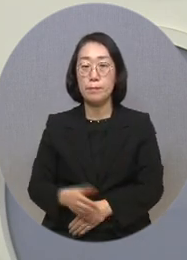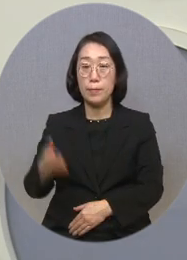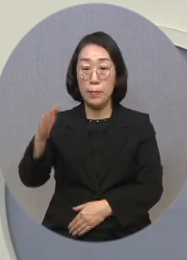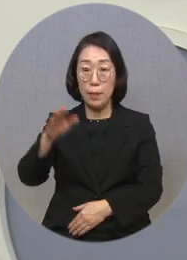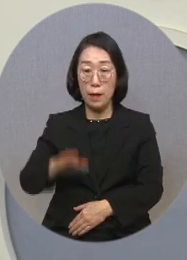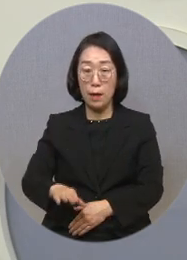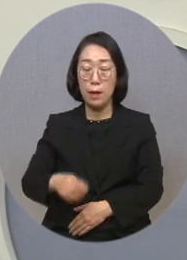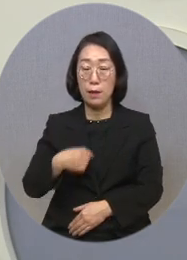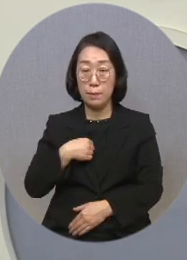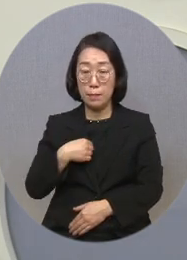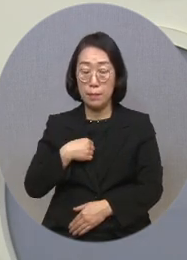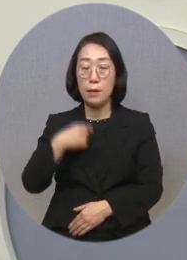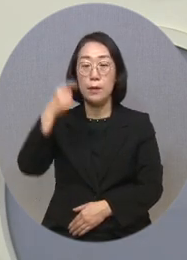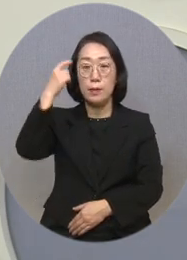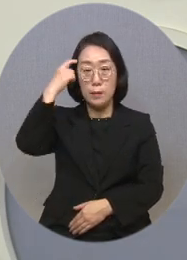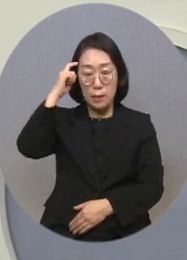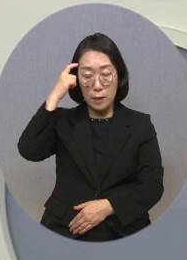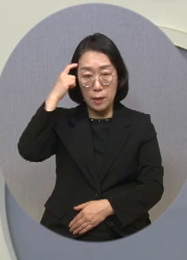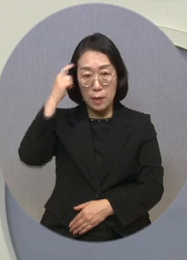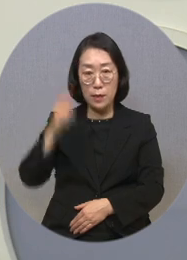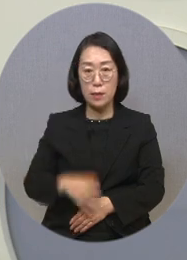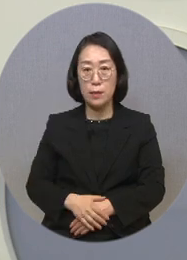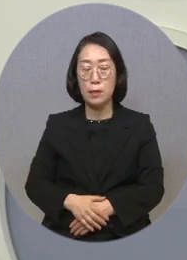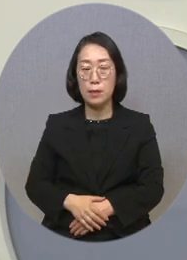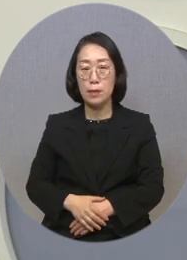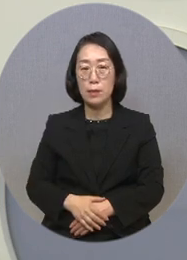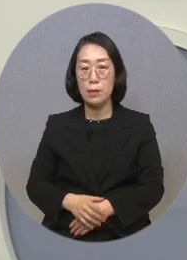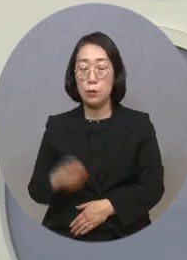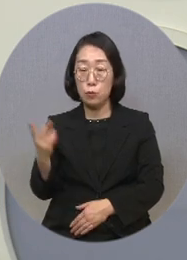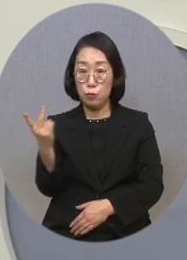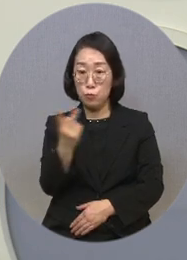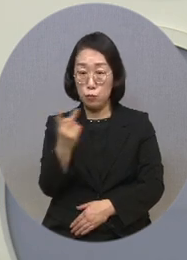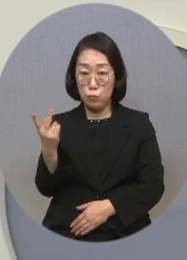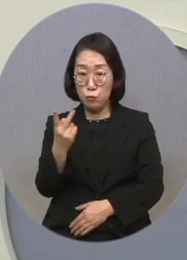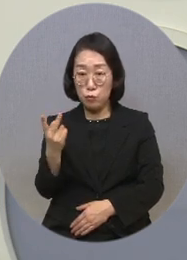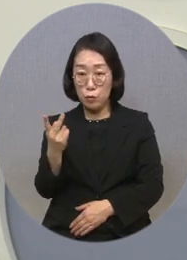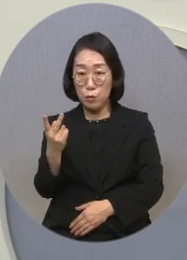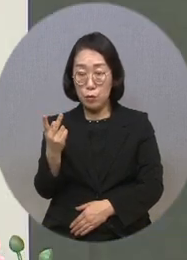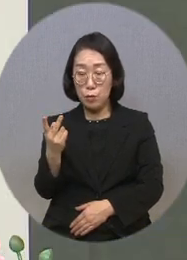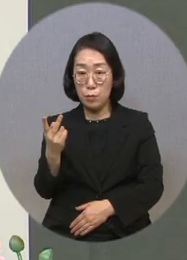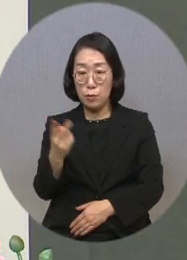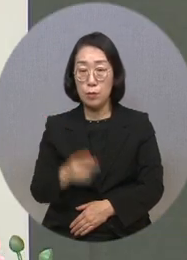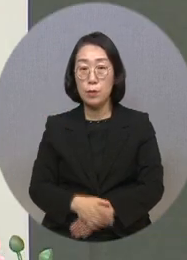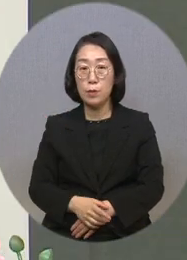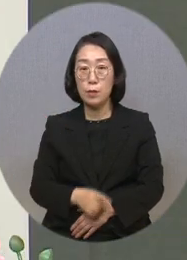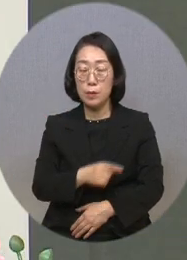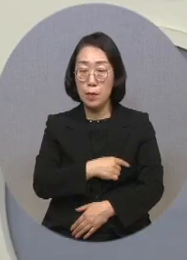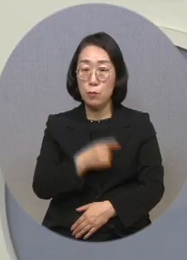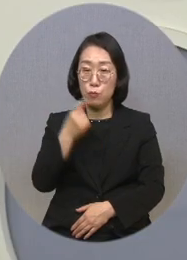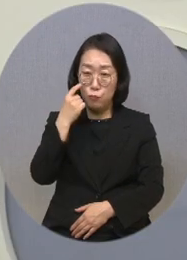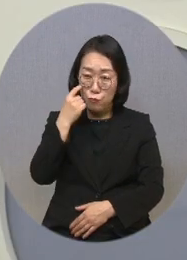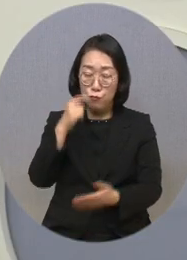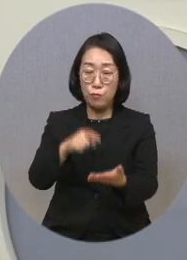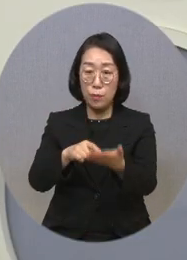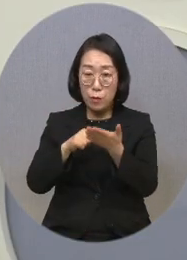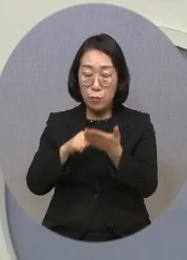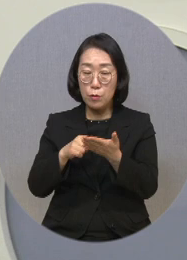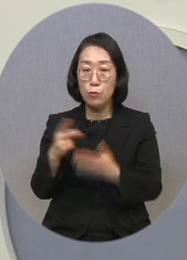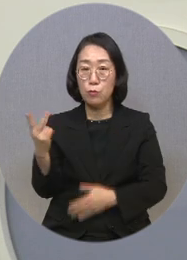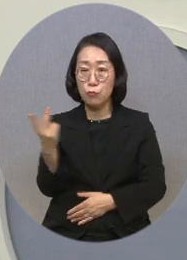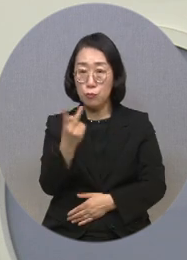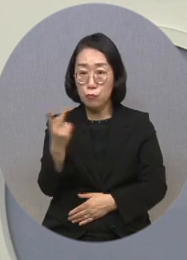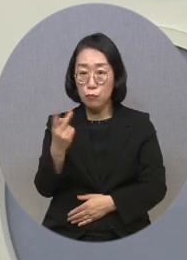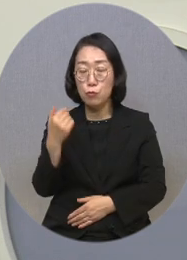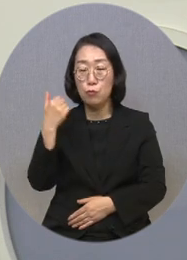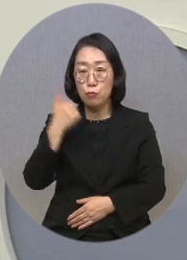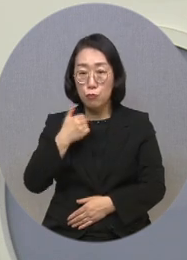제가 이렇게 생각을 할 때는 지금 두 분의 후보가 경쟁을 하고 계시잖아요. 네. 두 분 후보가